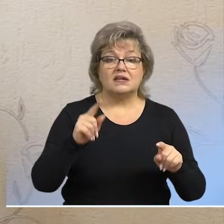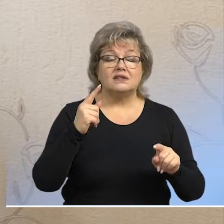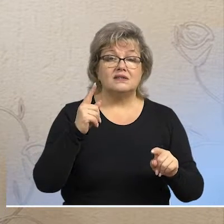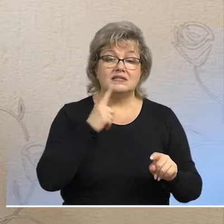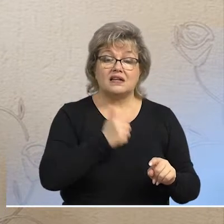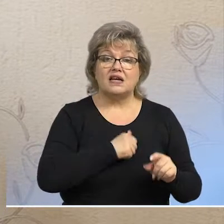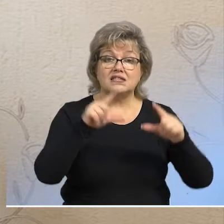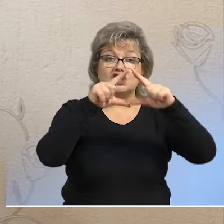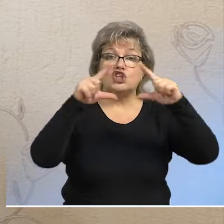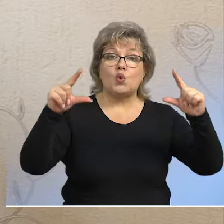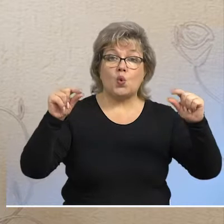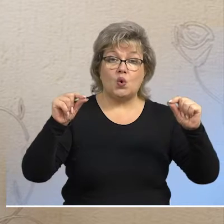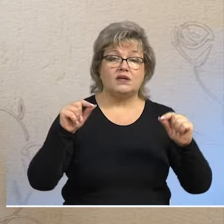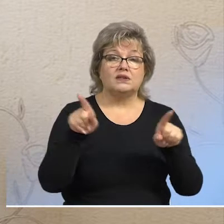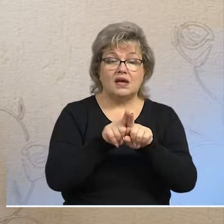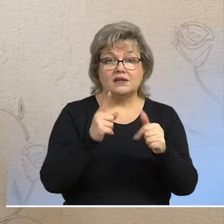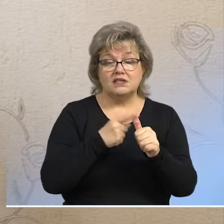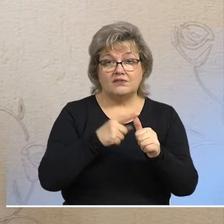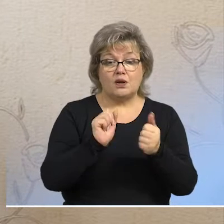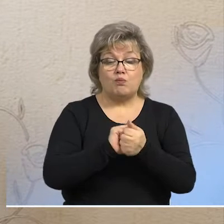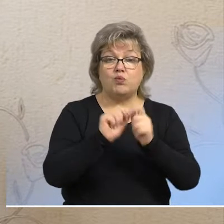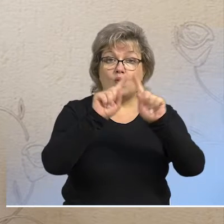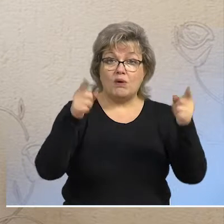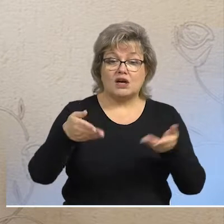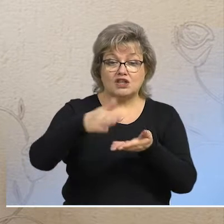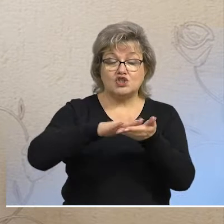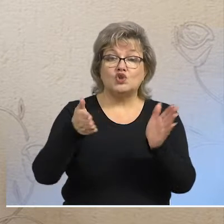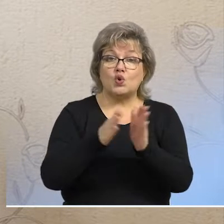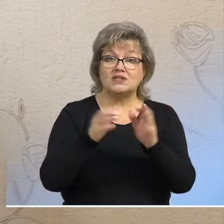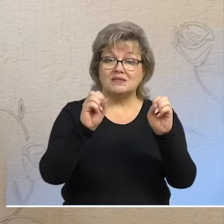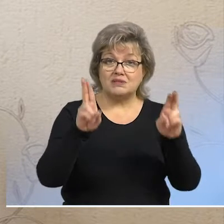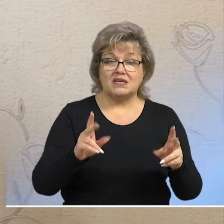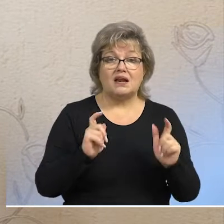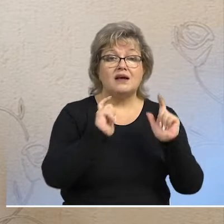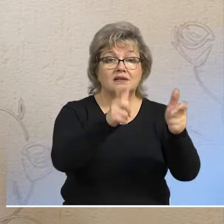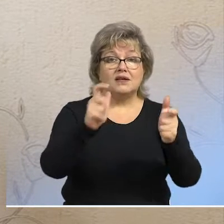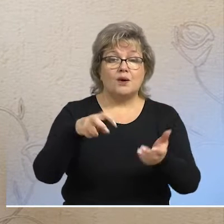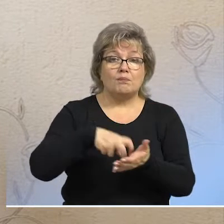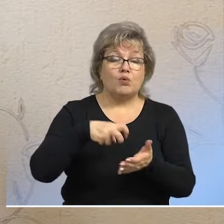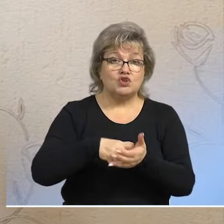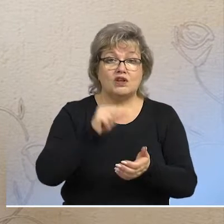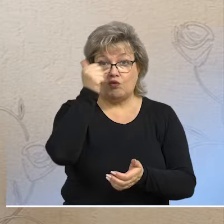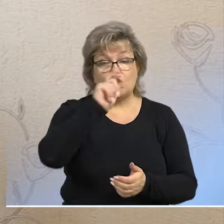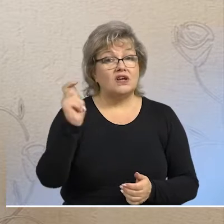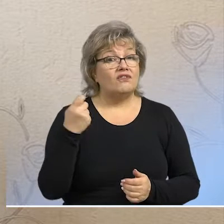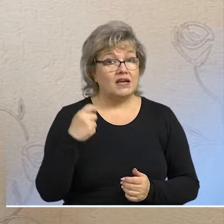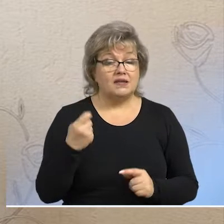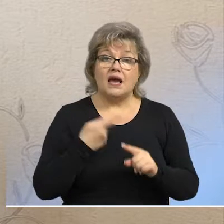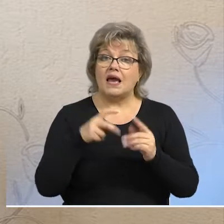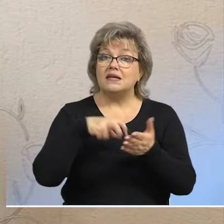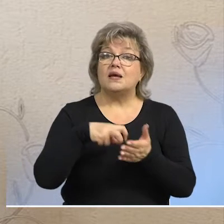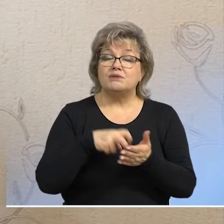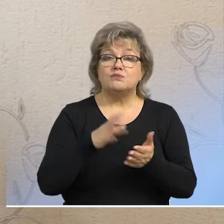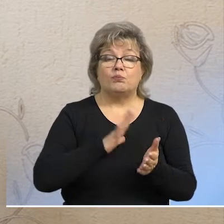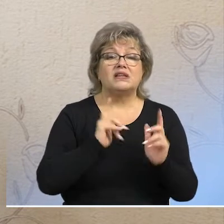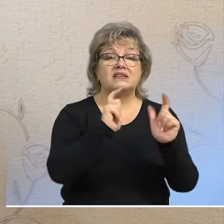солдатский треугольник. Так назывался обычный листок бумаги, сложенный особым образом, который доставлялся полевой почтой в годы войны. Это